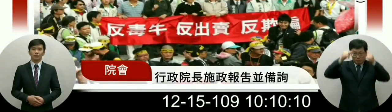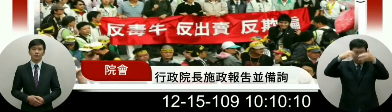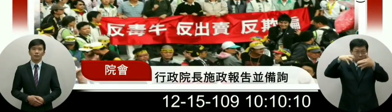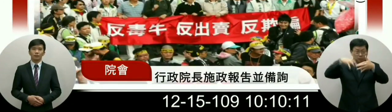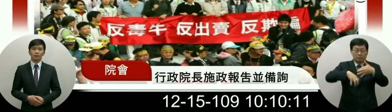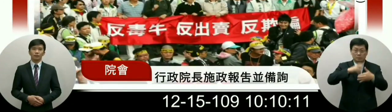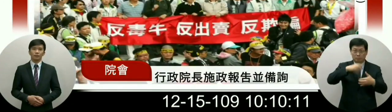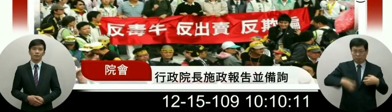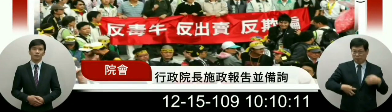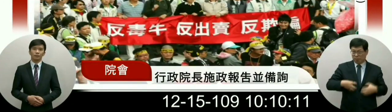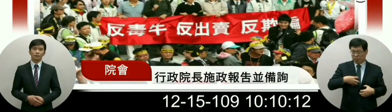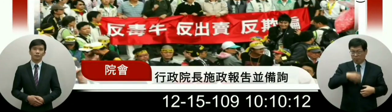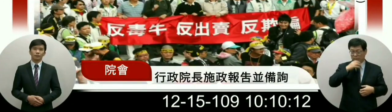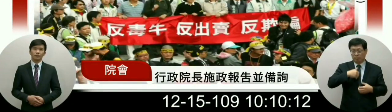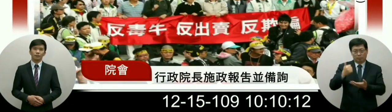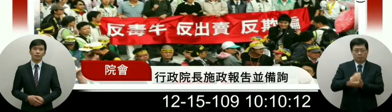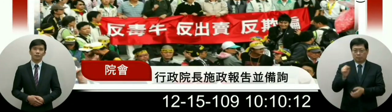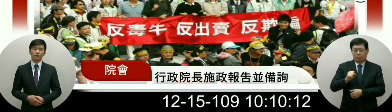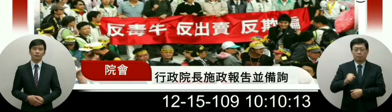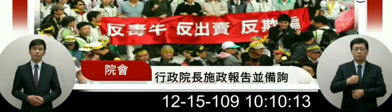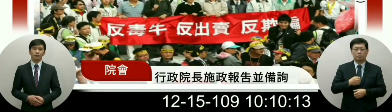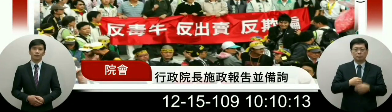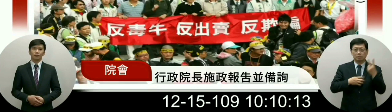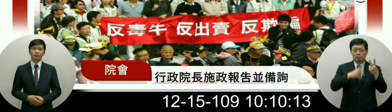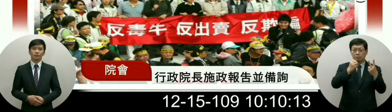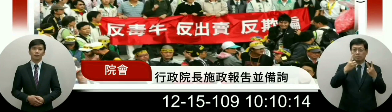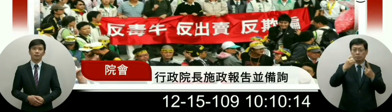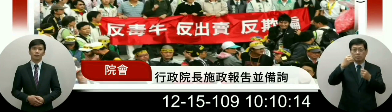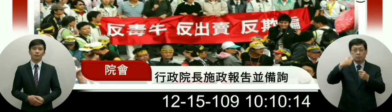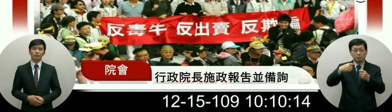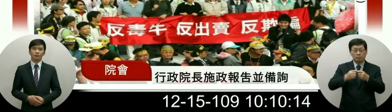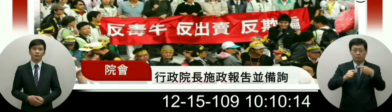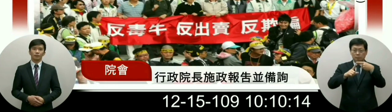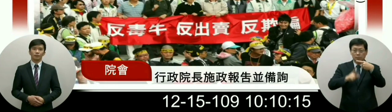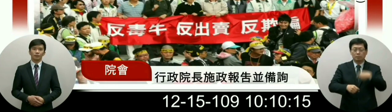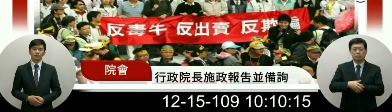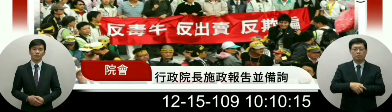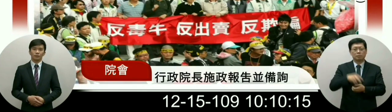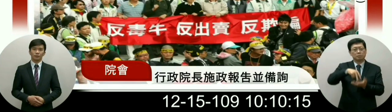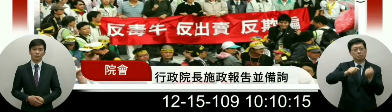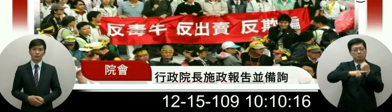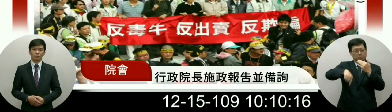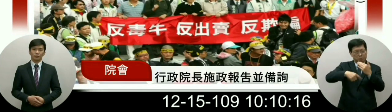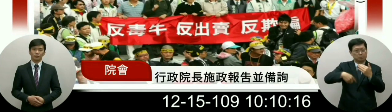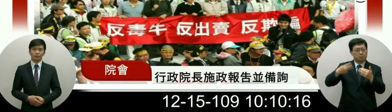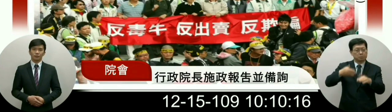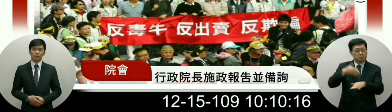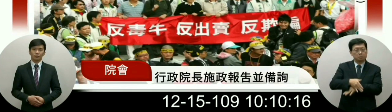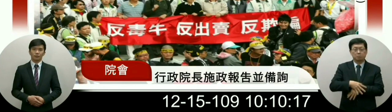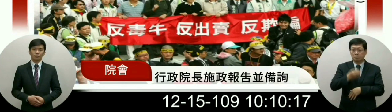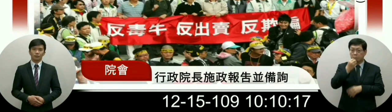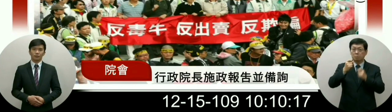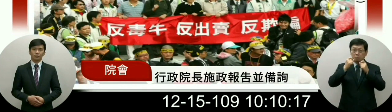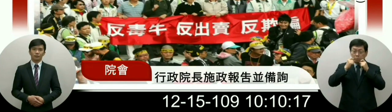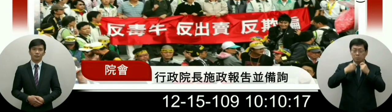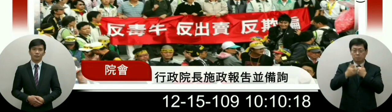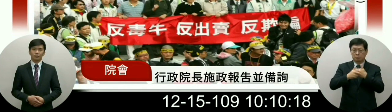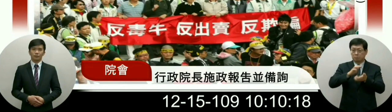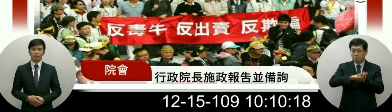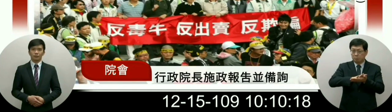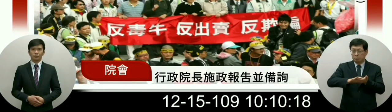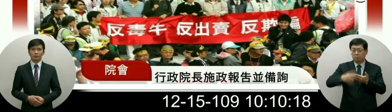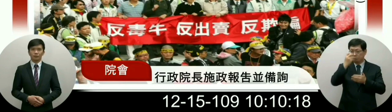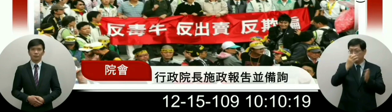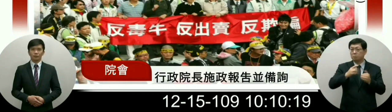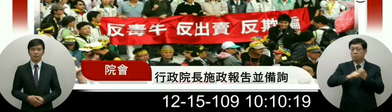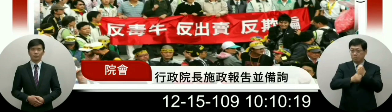的内脏的进口。2010年的1月，我们在立法院也通过了食品卫生管理